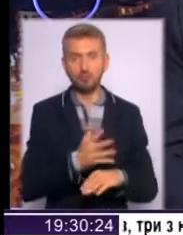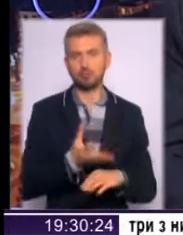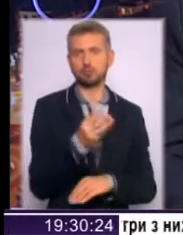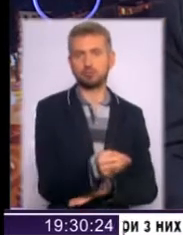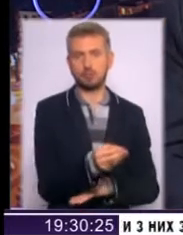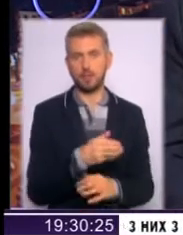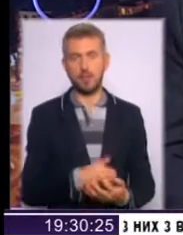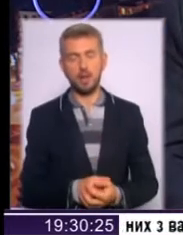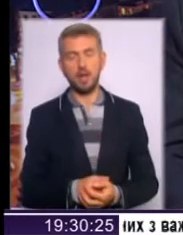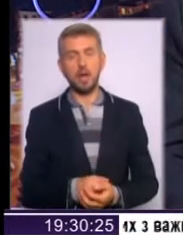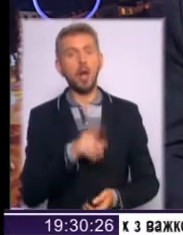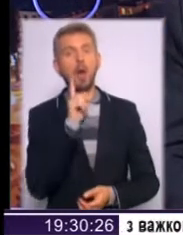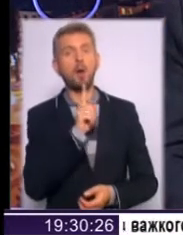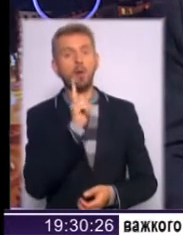Поки